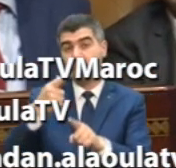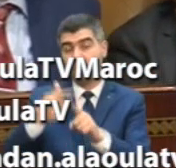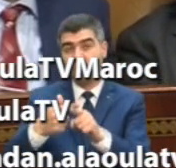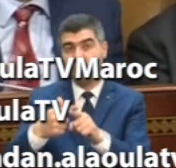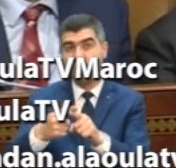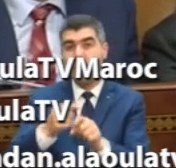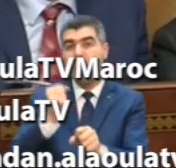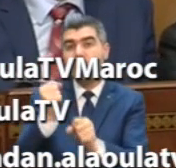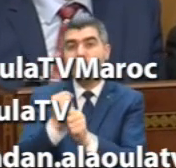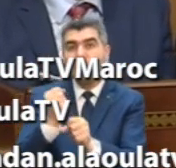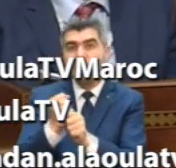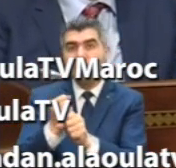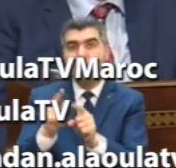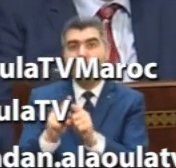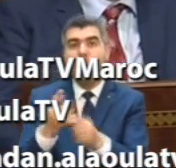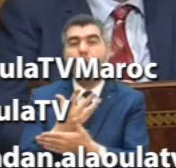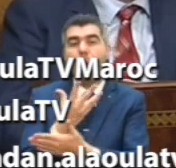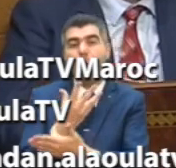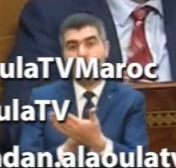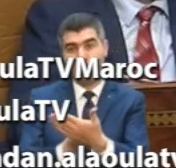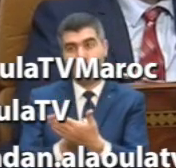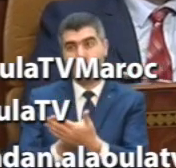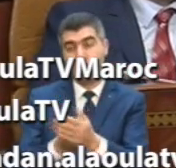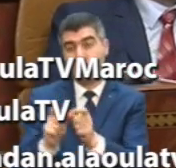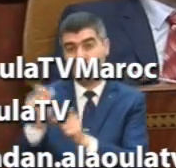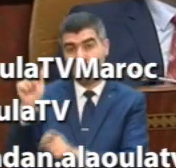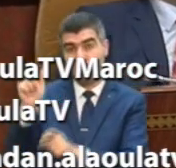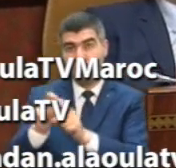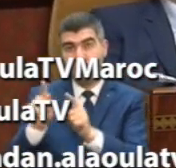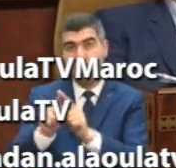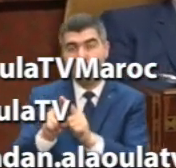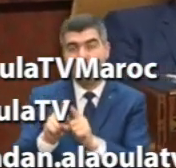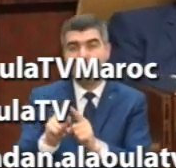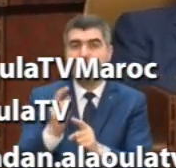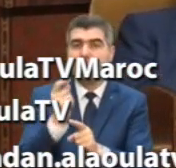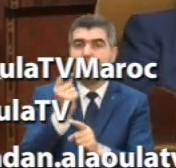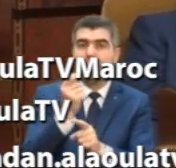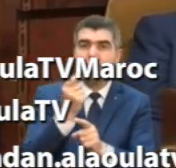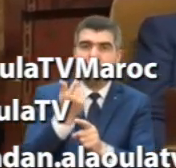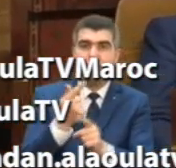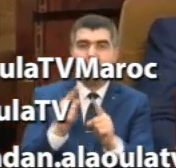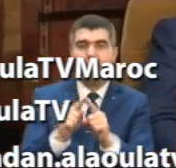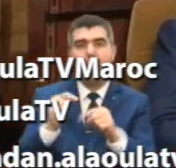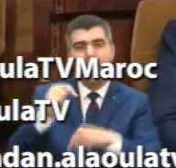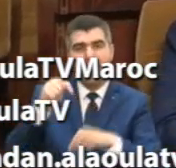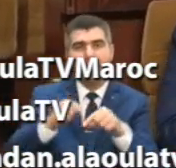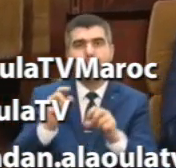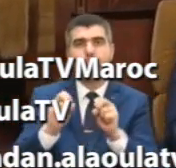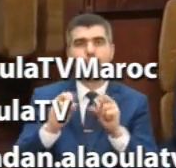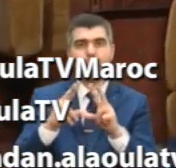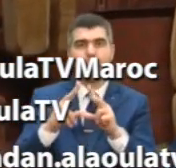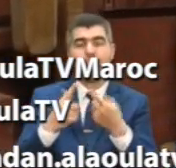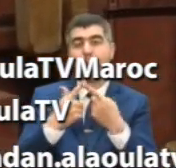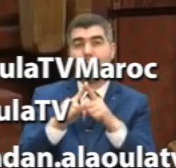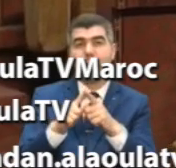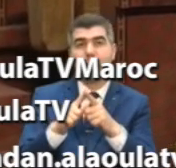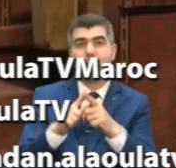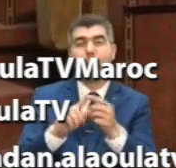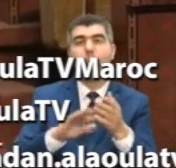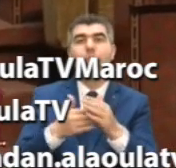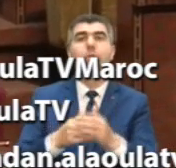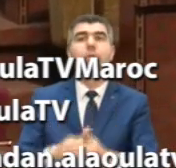التشغيل، تشغيل ابناء هذه الفئه لا يزال ضعيف، صحيح هناك كوطة ولكن تبقى غير معمول بها في